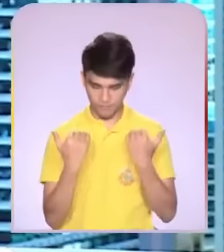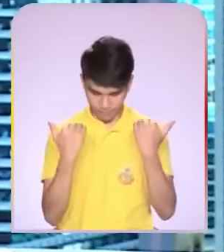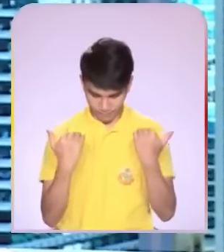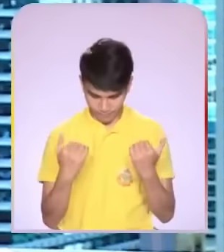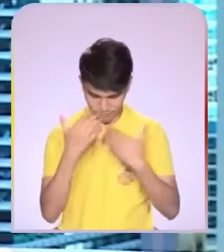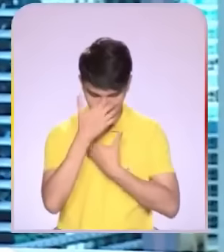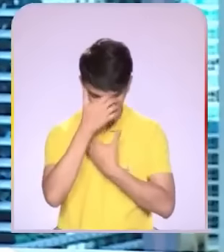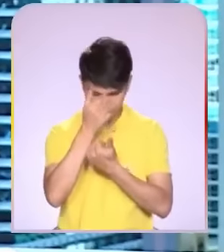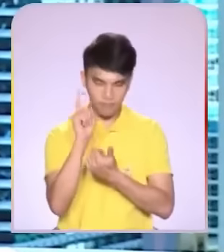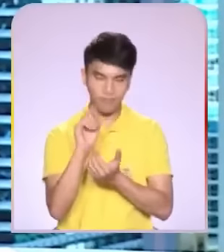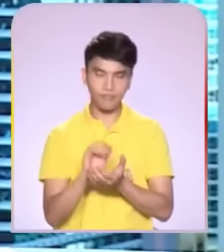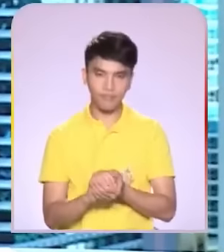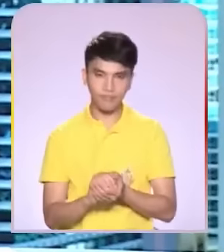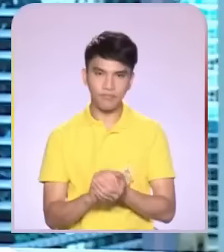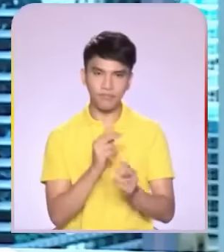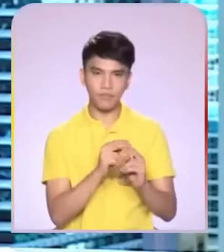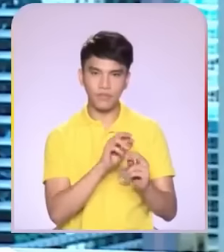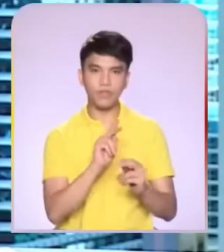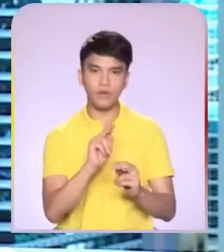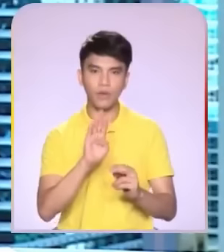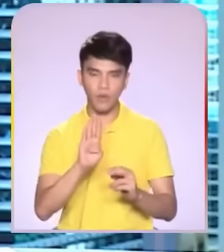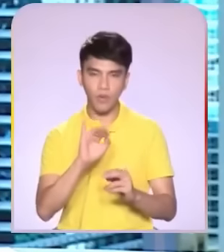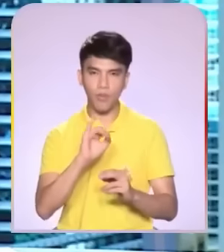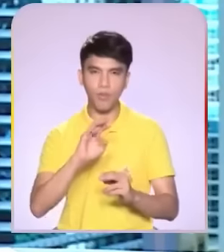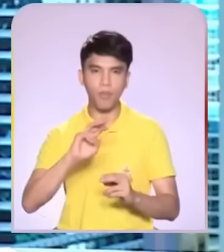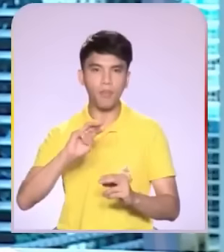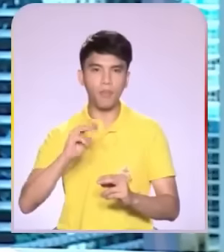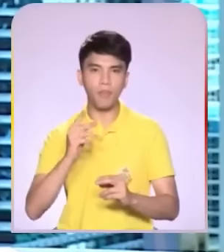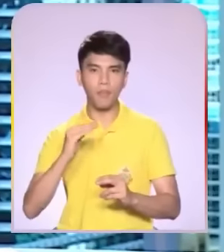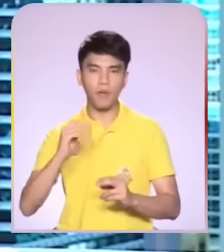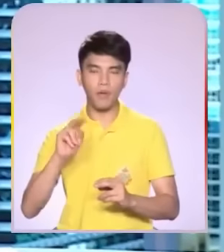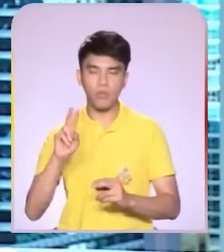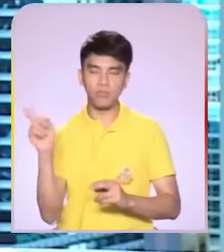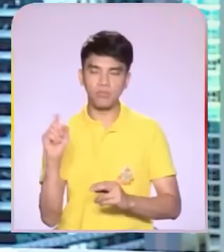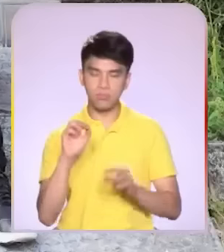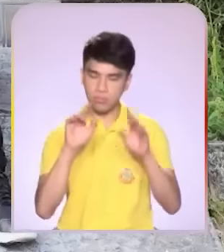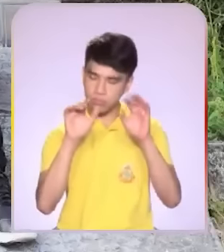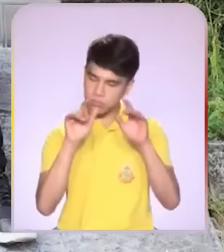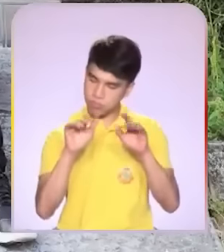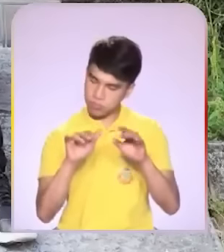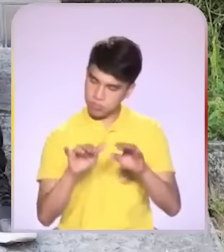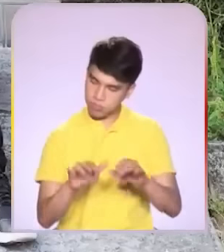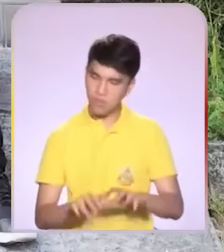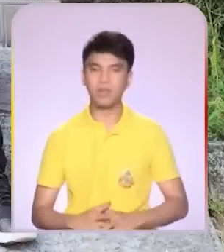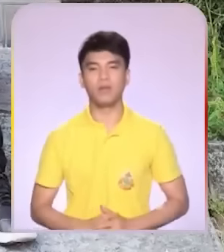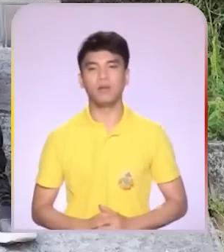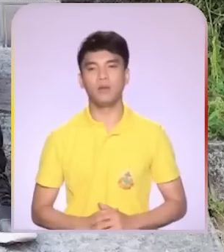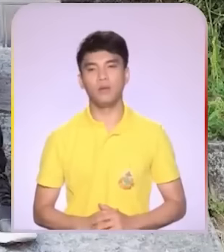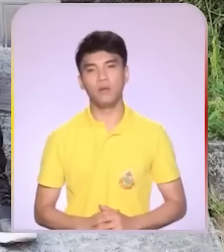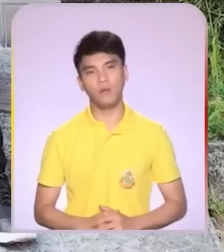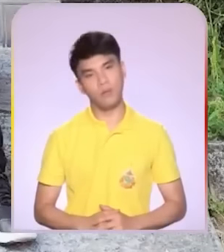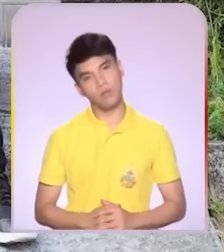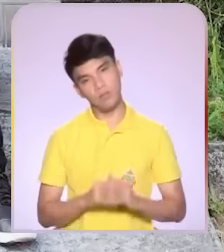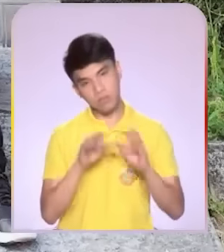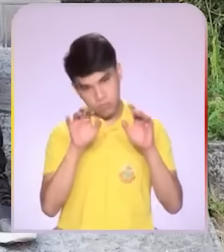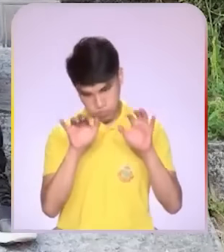นที่มันน่าสนใจก็คือพี่กบไมโครจำได้ไหมคะเมื่อช่วงสัปดาห์ที่ผ่านมาโอ้โหพี่กบนี่โพสต์ใน Facebook ส่วนตัวยาวเลยนะ ครับ ย